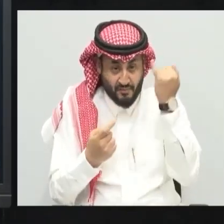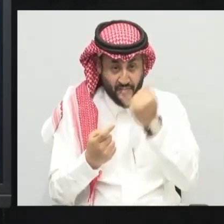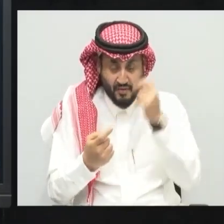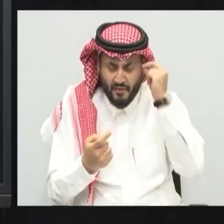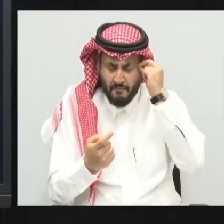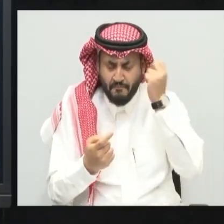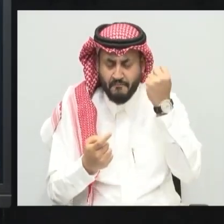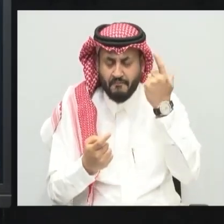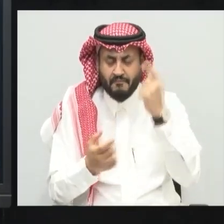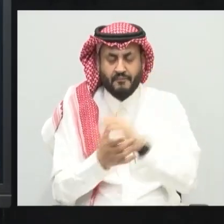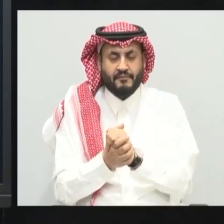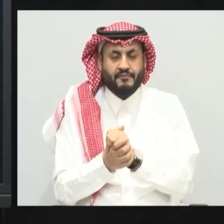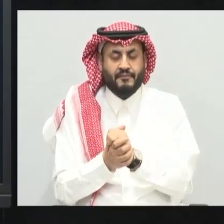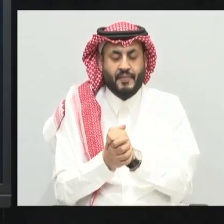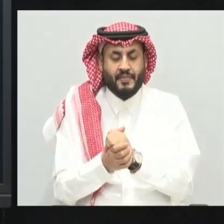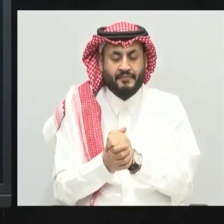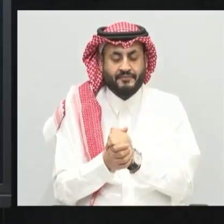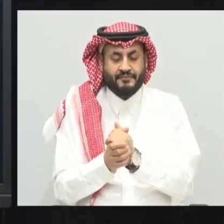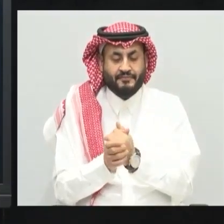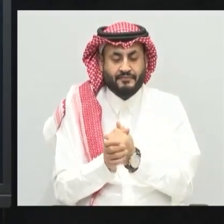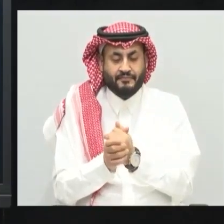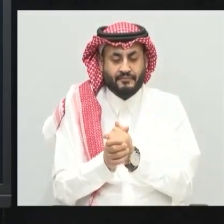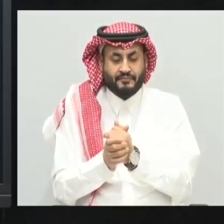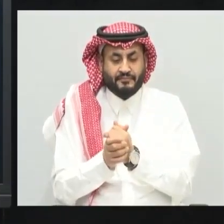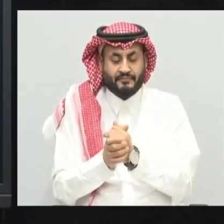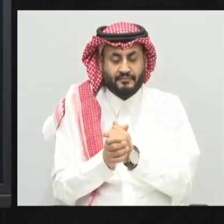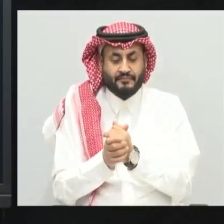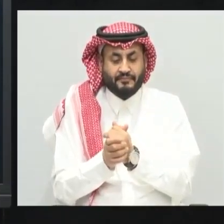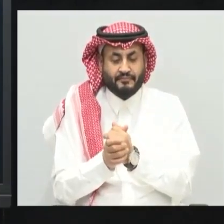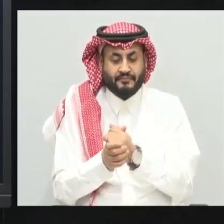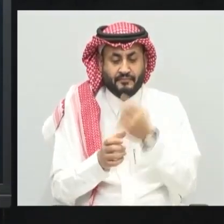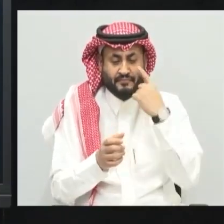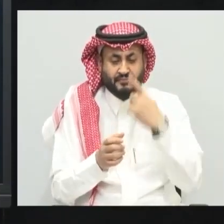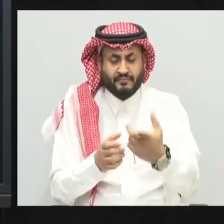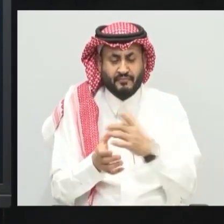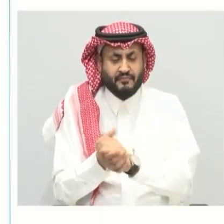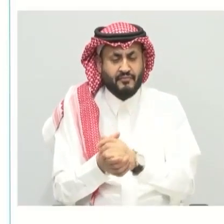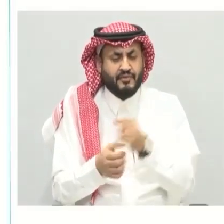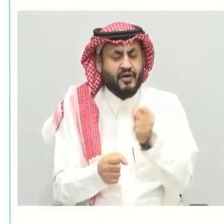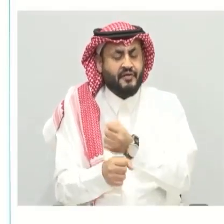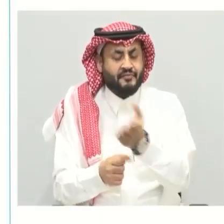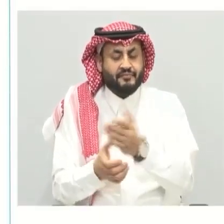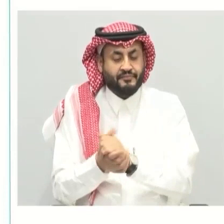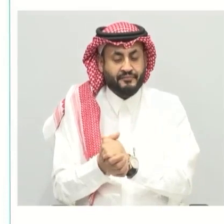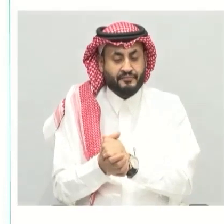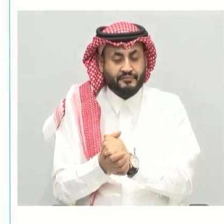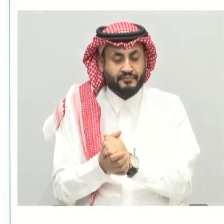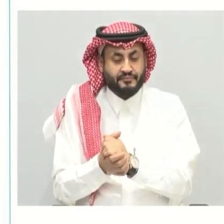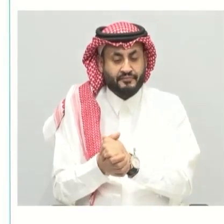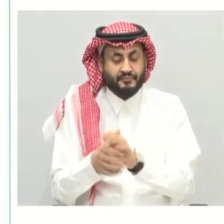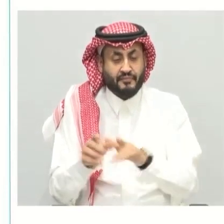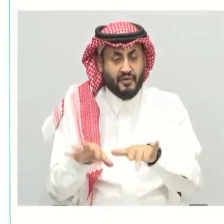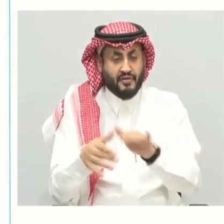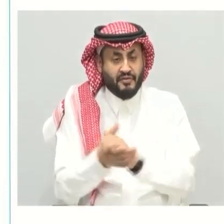في المشاريع الصغيره وفي اعماله بشكل عام نلاحظ هذه بعض هذه الاعمال التي ذكرناها مثلا المواقع